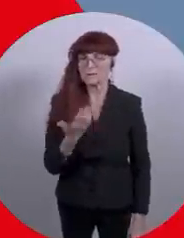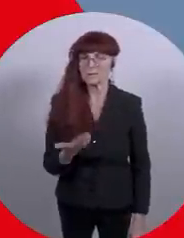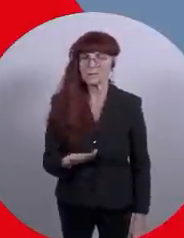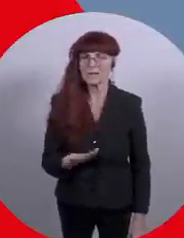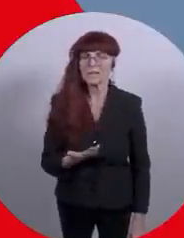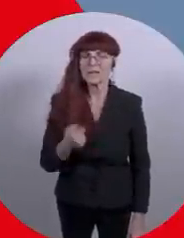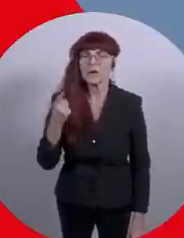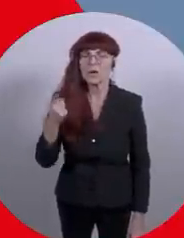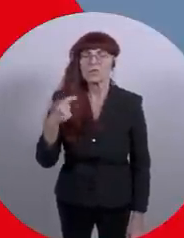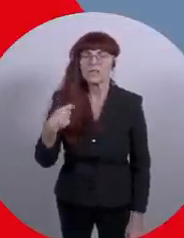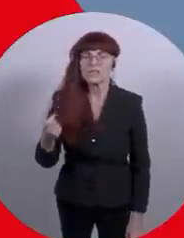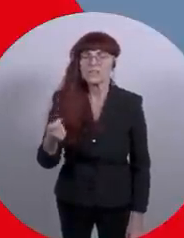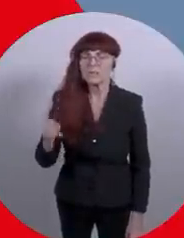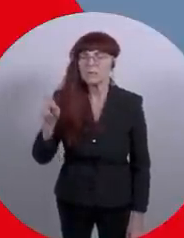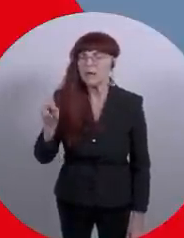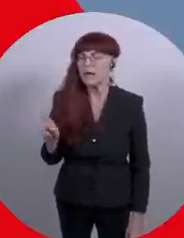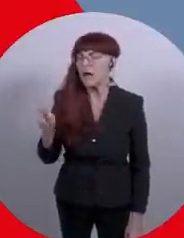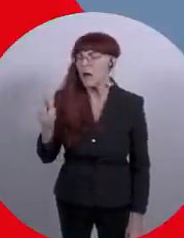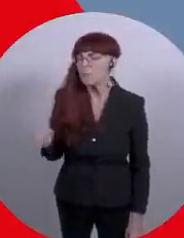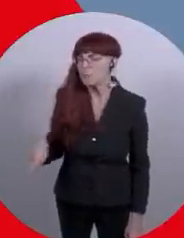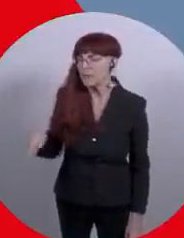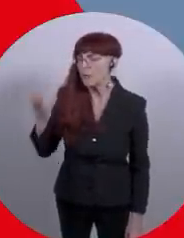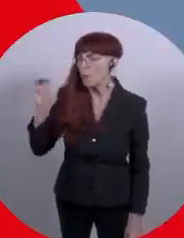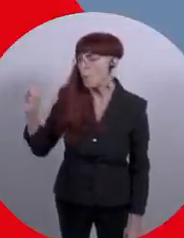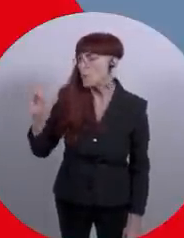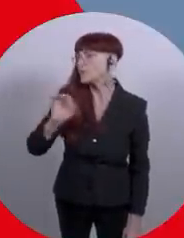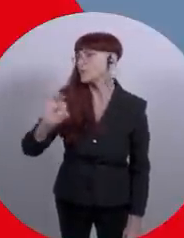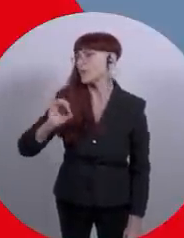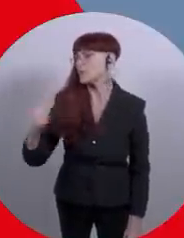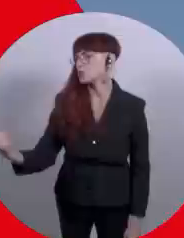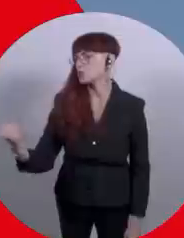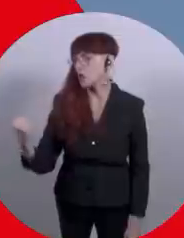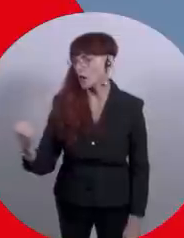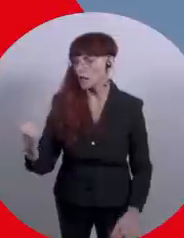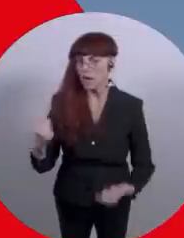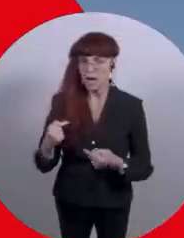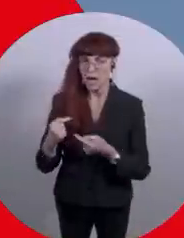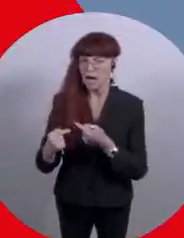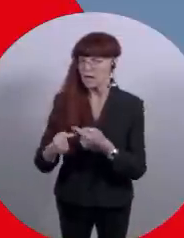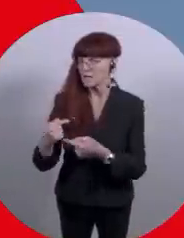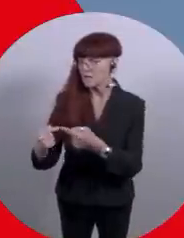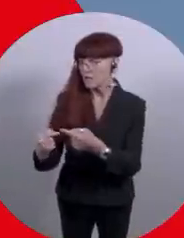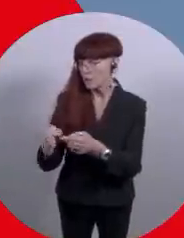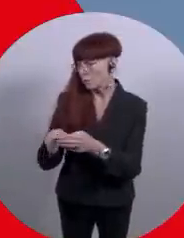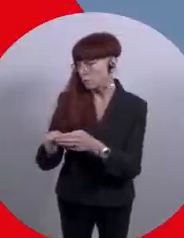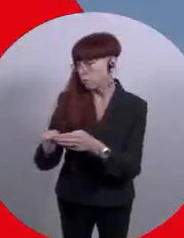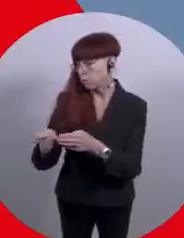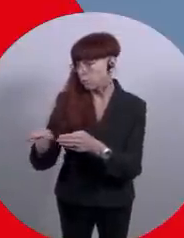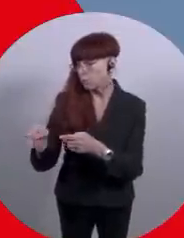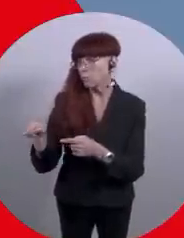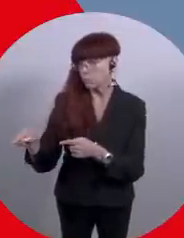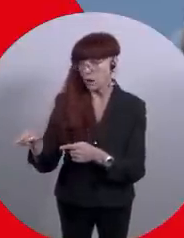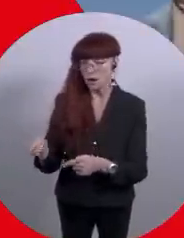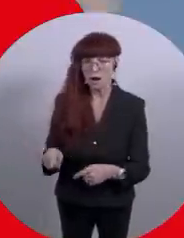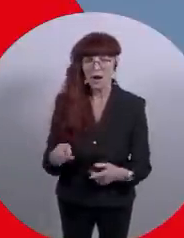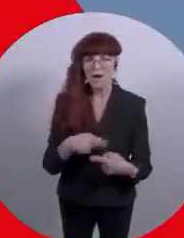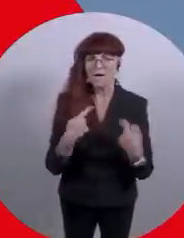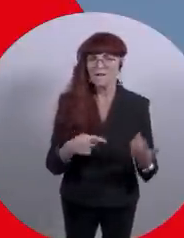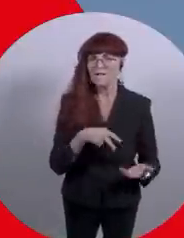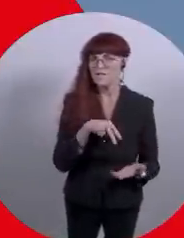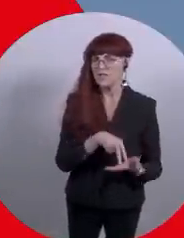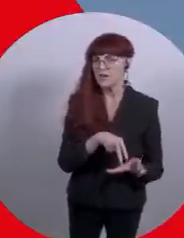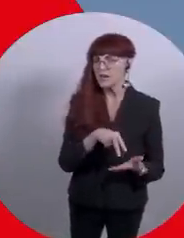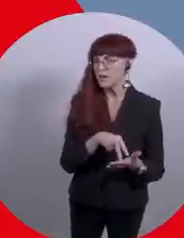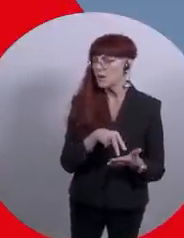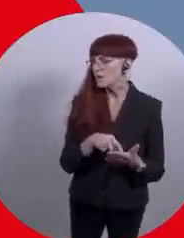sehr starke Kappe und da war die Entwicklung in den letzten Jahren kapositive wir stellen uns nämlich dort hin und machen auf